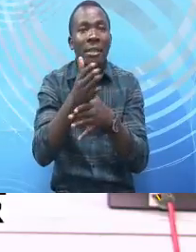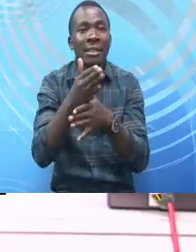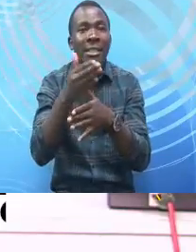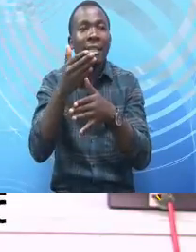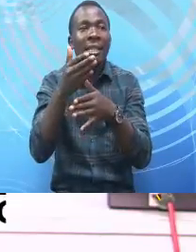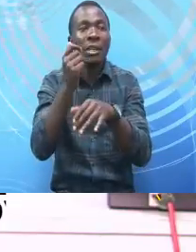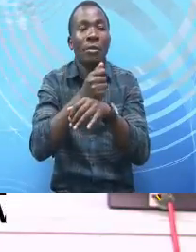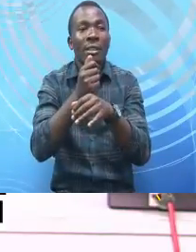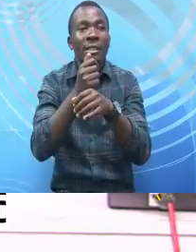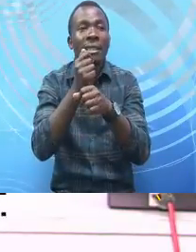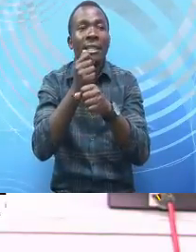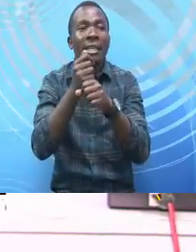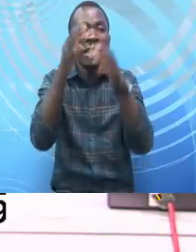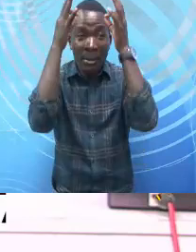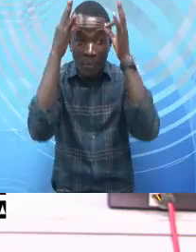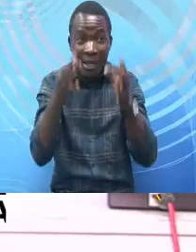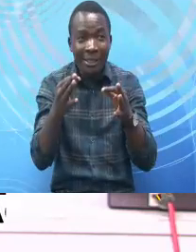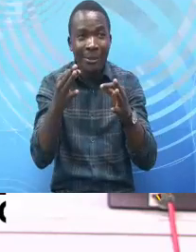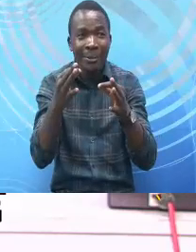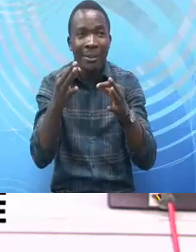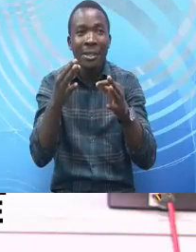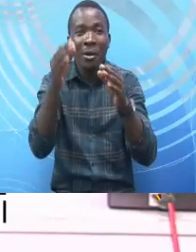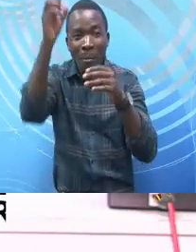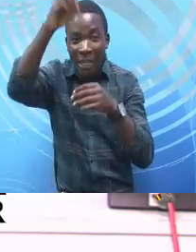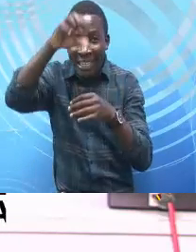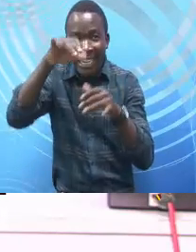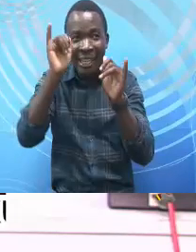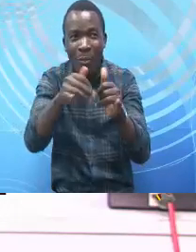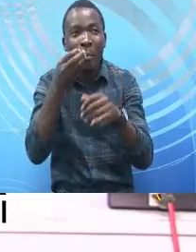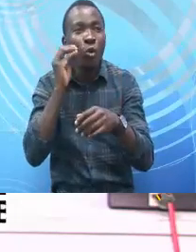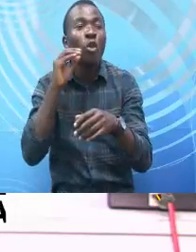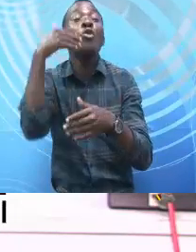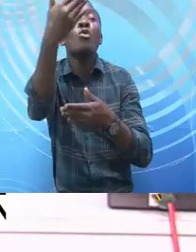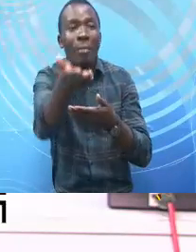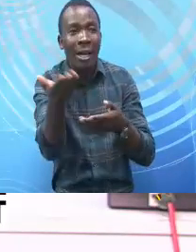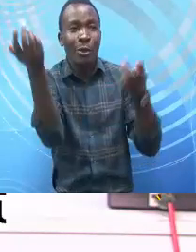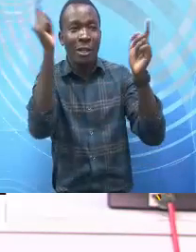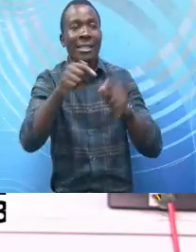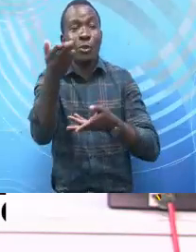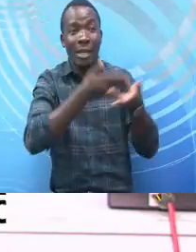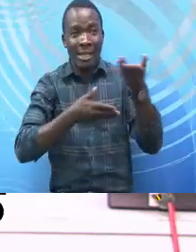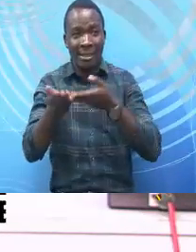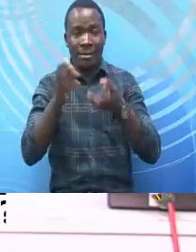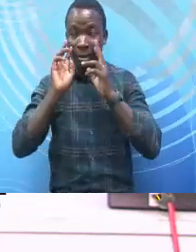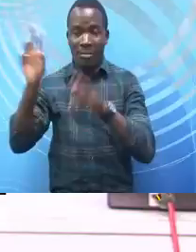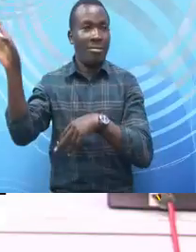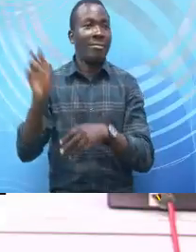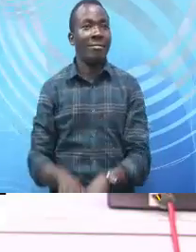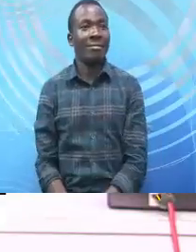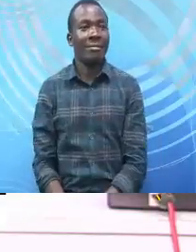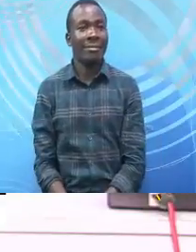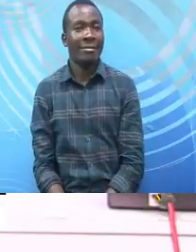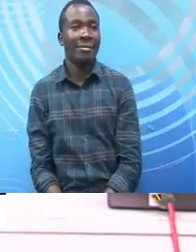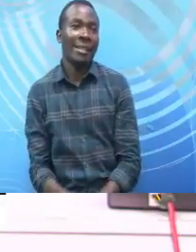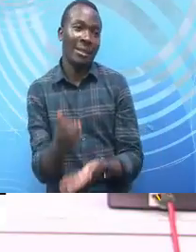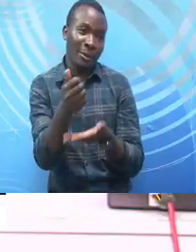yo gushyira umujyi wa Kigali muri gahunda yo kuma mu rugo hanyuma turagaruka tuganira niba Trésor yari yabashije kubona iyo nkuru